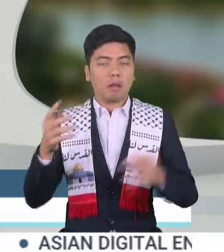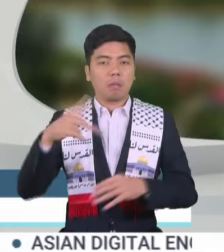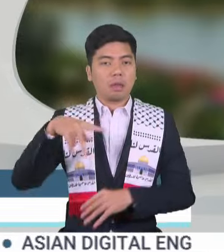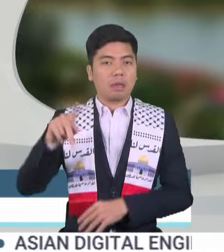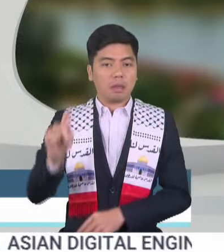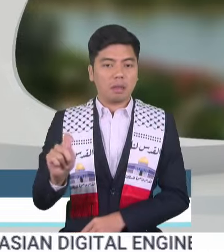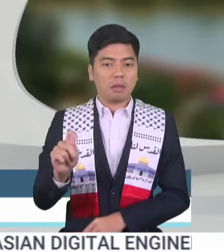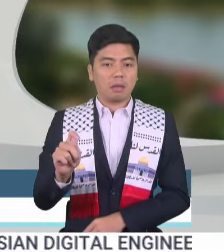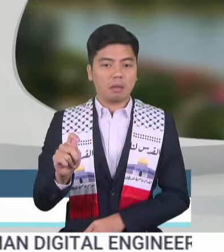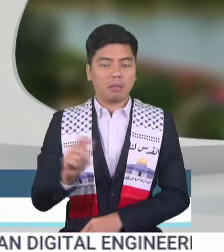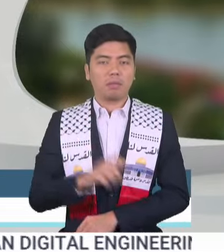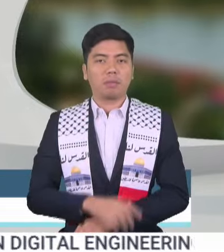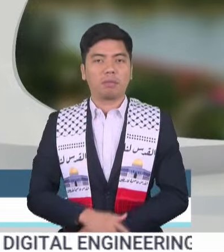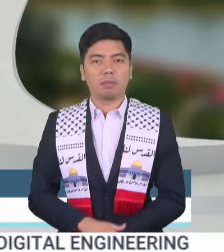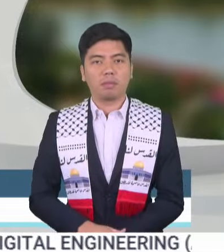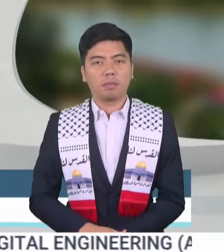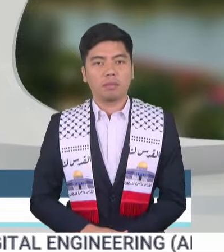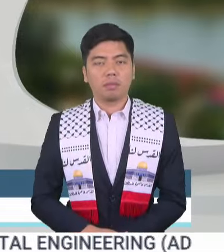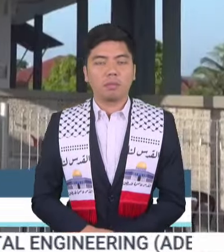Timur ECRDC.